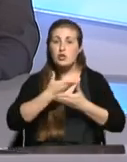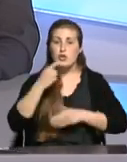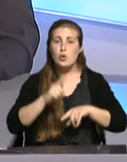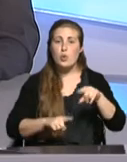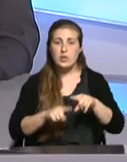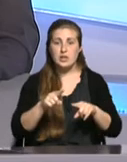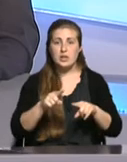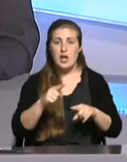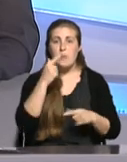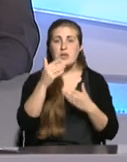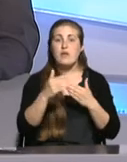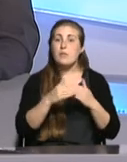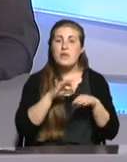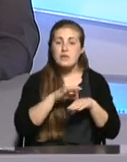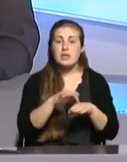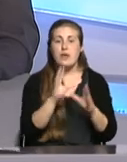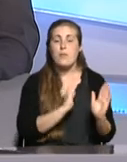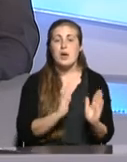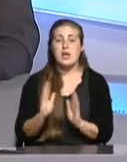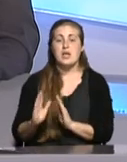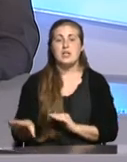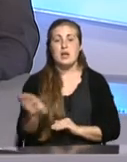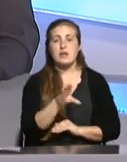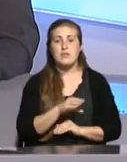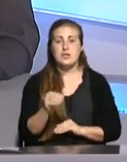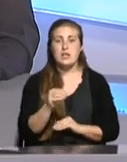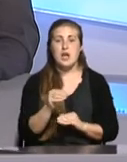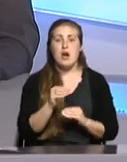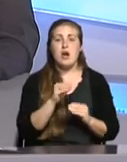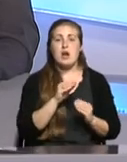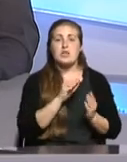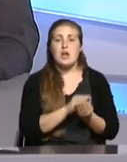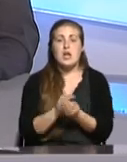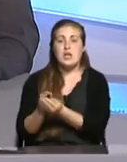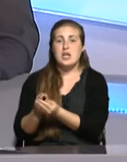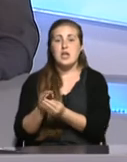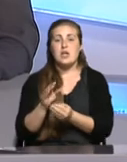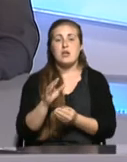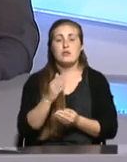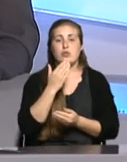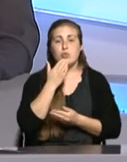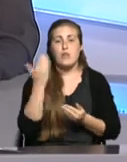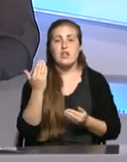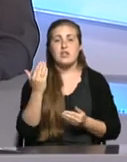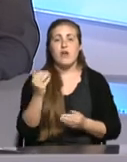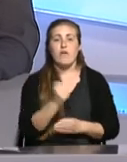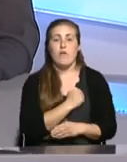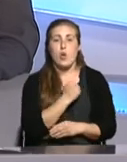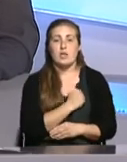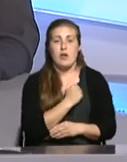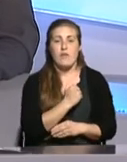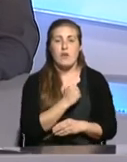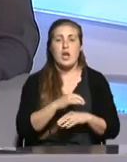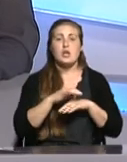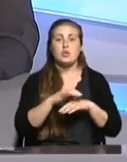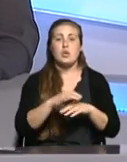приведены в порядок все захоронения советских воинов идет